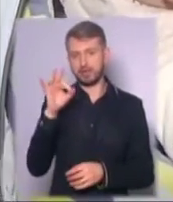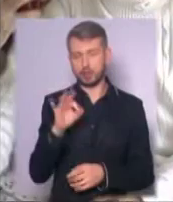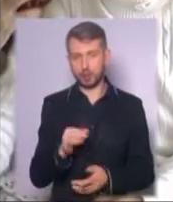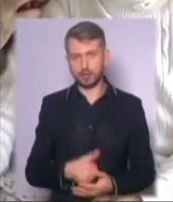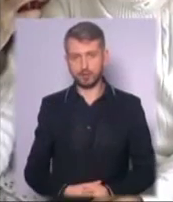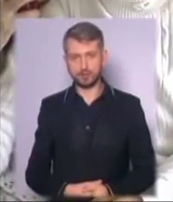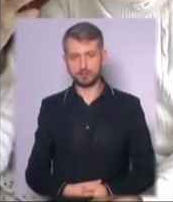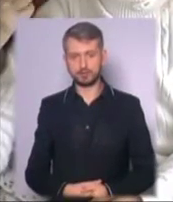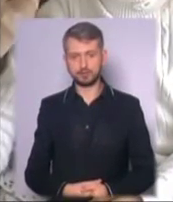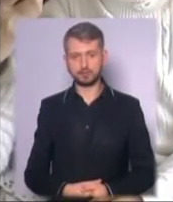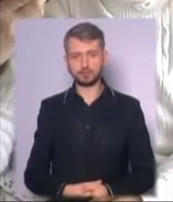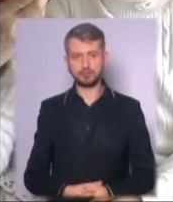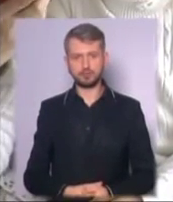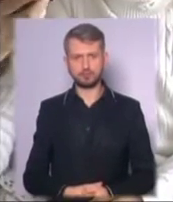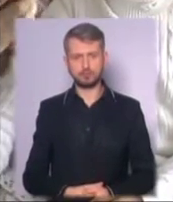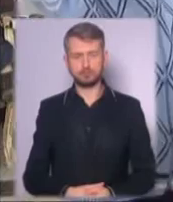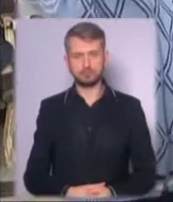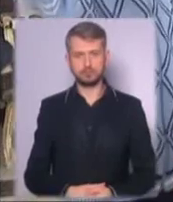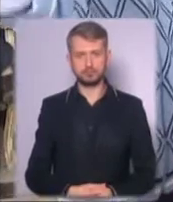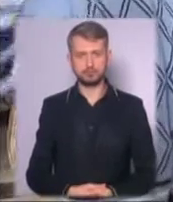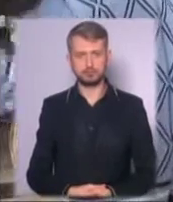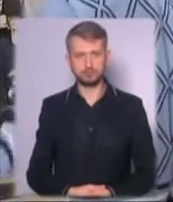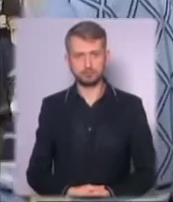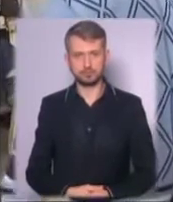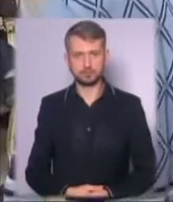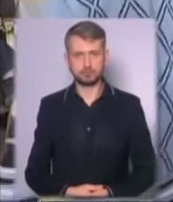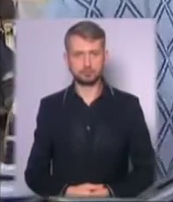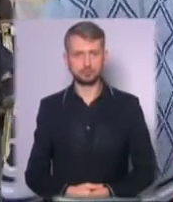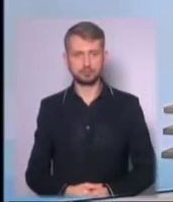Наталія Біловол, Івана Біличенко, Тарас Мошак, В'ячеслав Вендичанський, телеканал Київ.